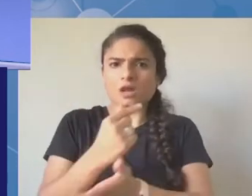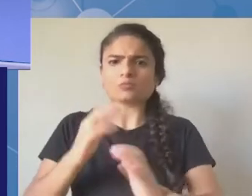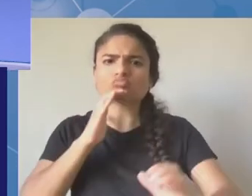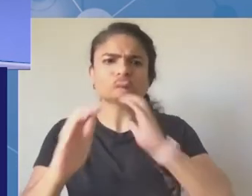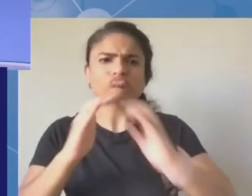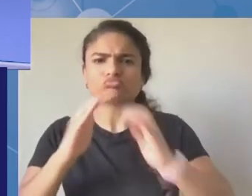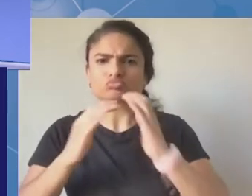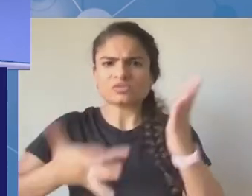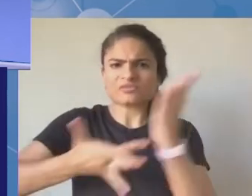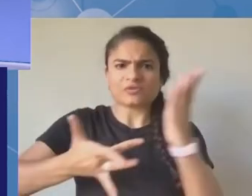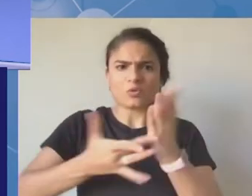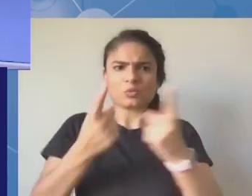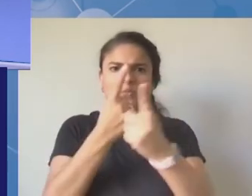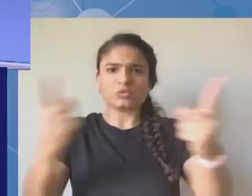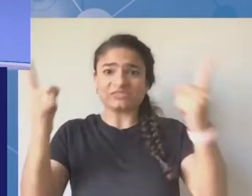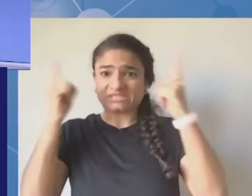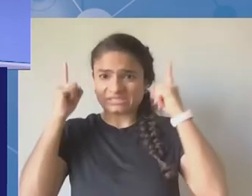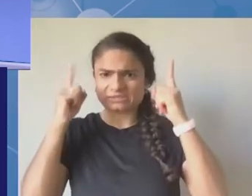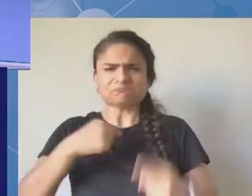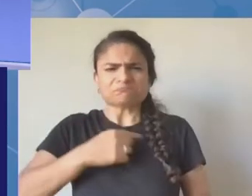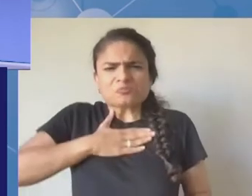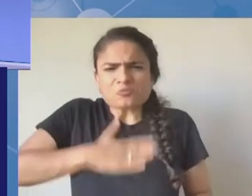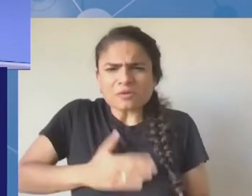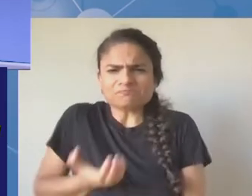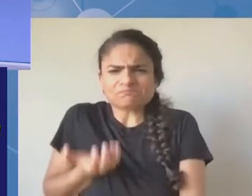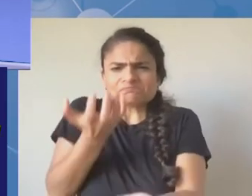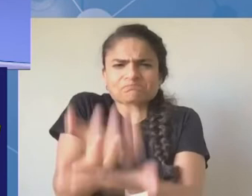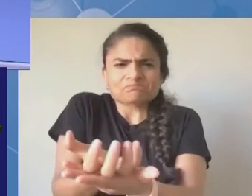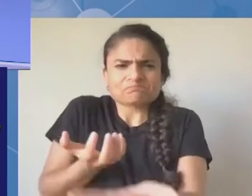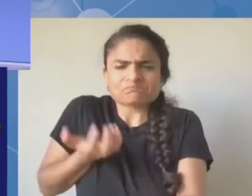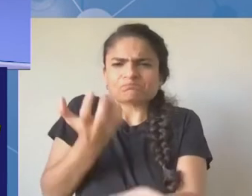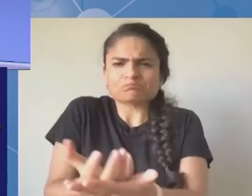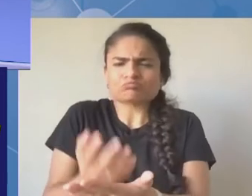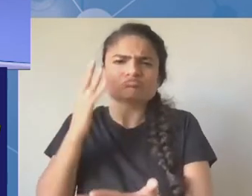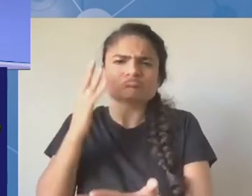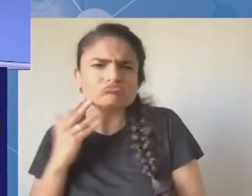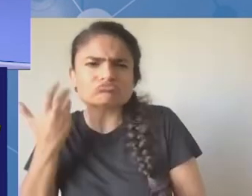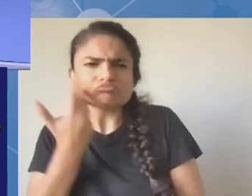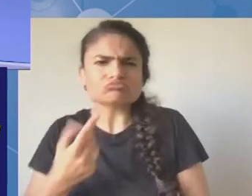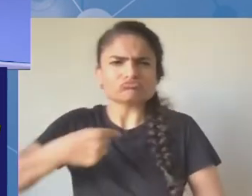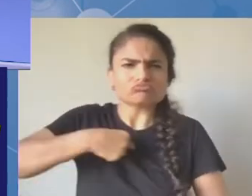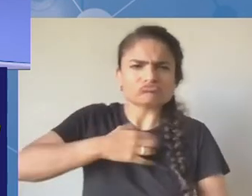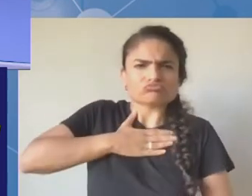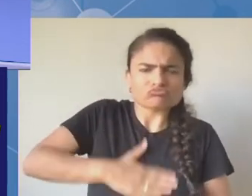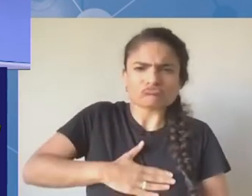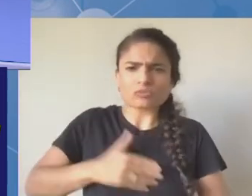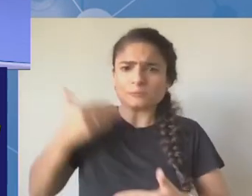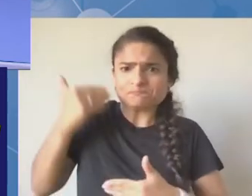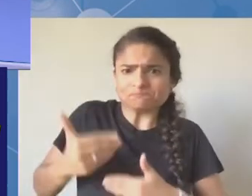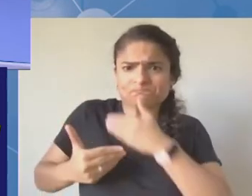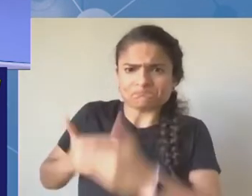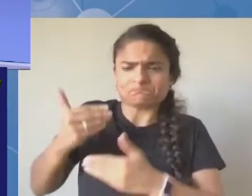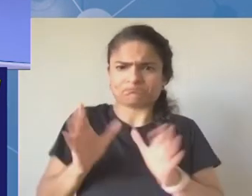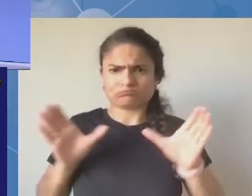الموجودة في بلدنا. أود أن أؤكد على قضية مهمة، كيف هي